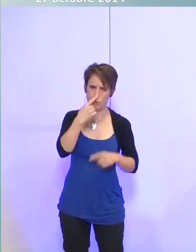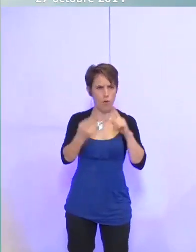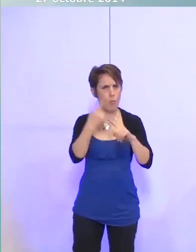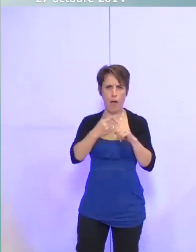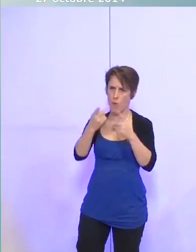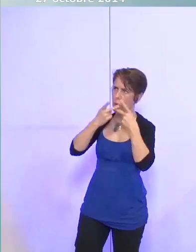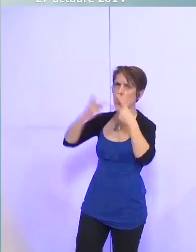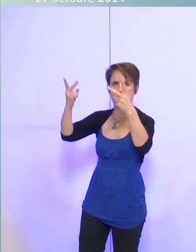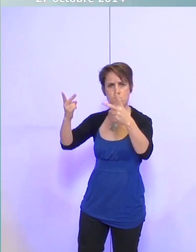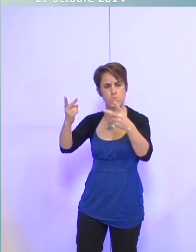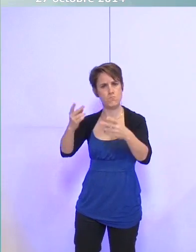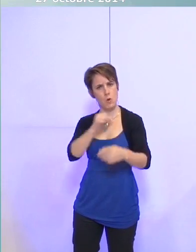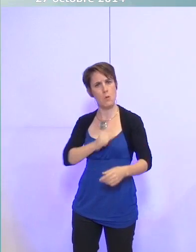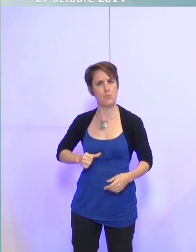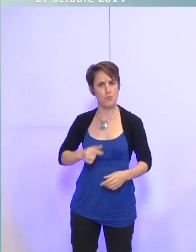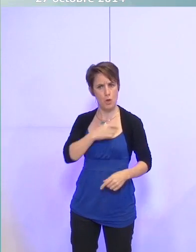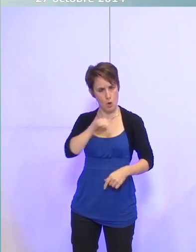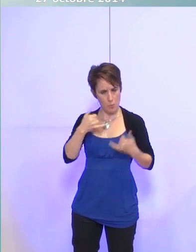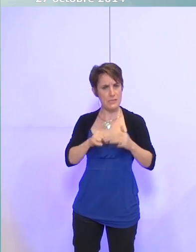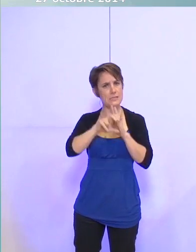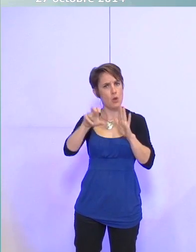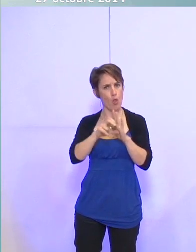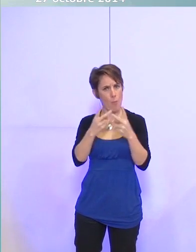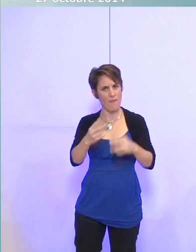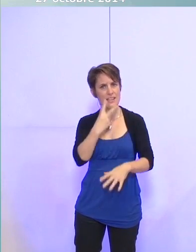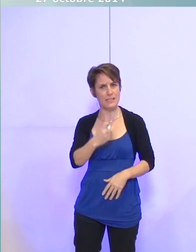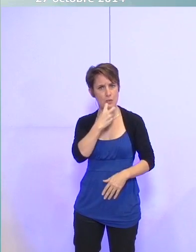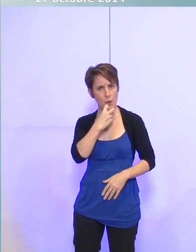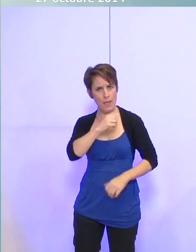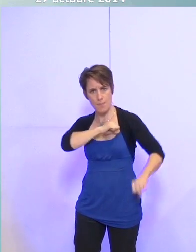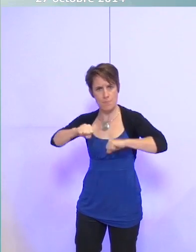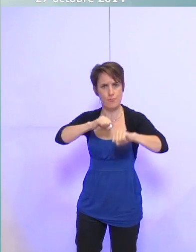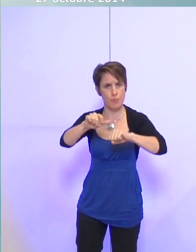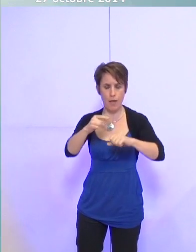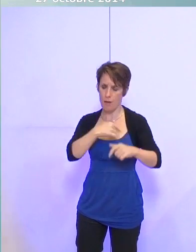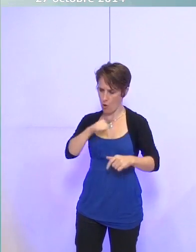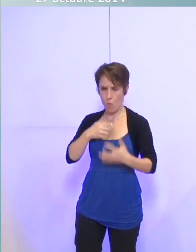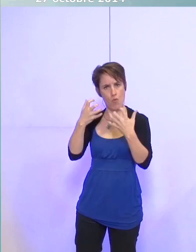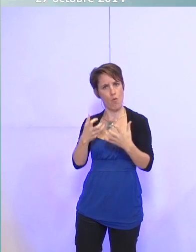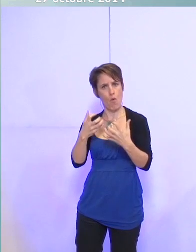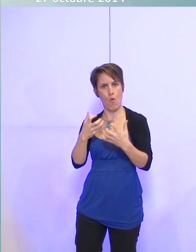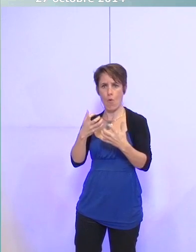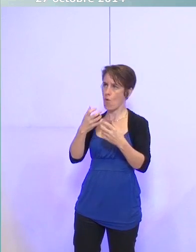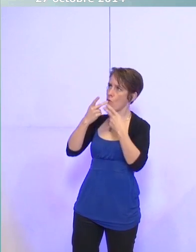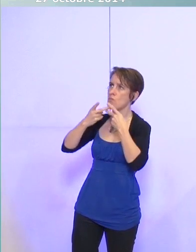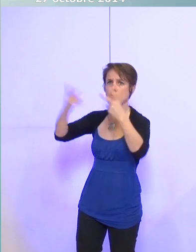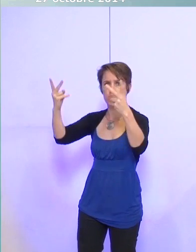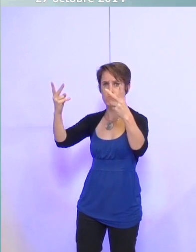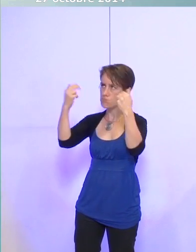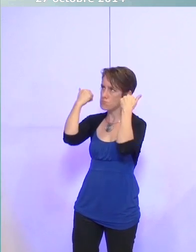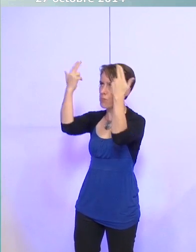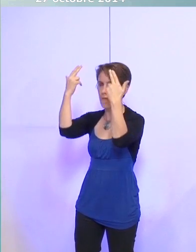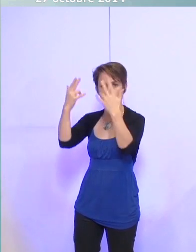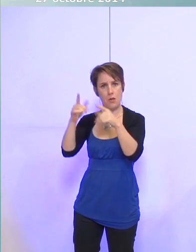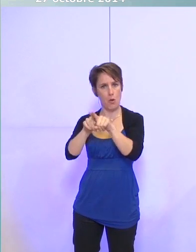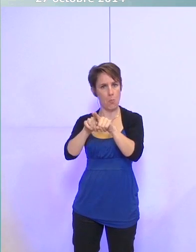Grenoble, en tant que ville citoyenne et ville mobilisée, se devait d'apporter une parole qui soit aussi radicale que